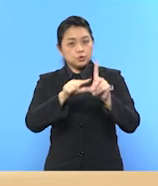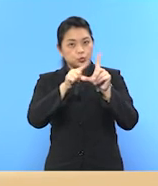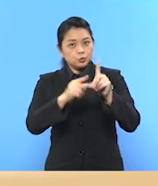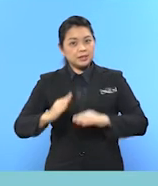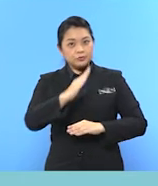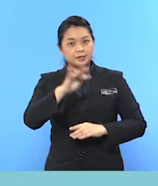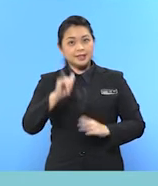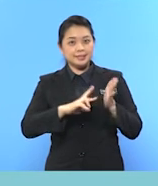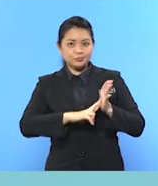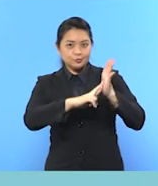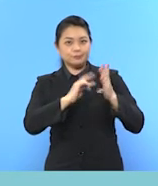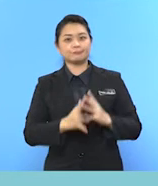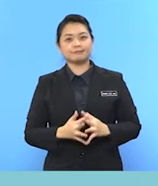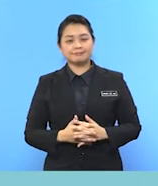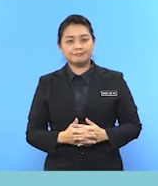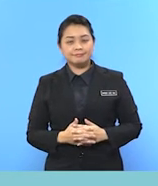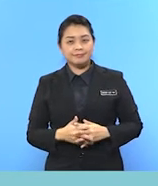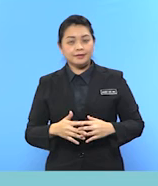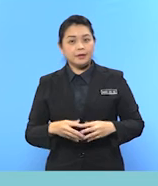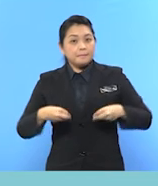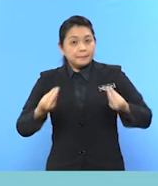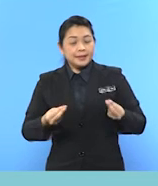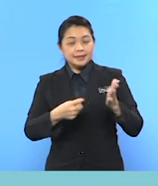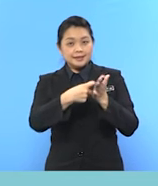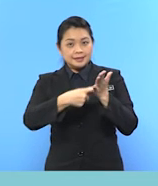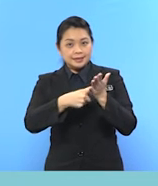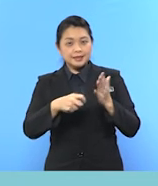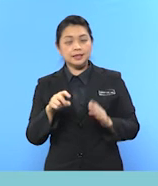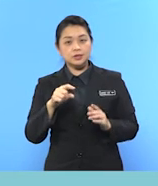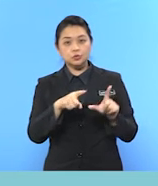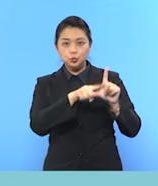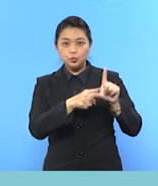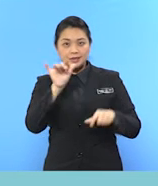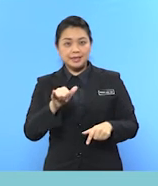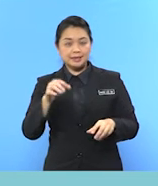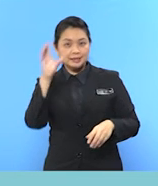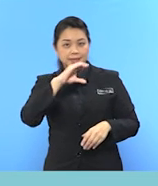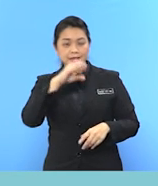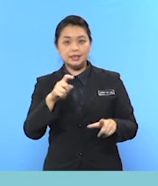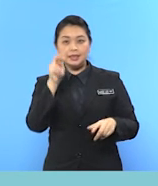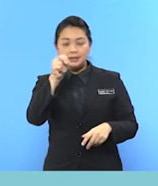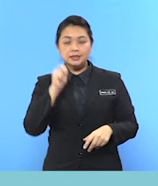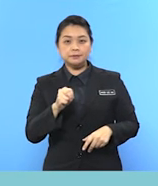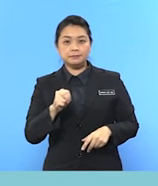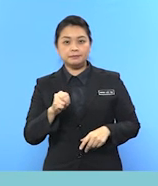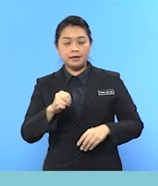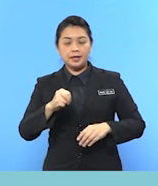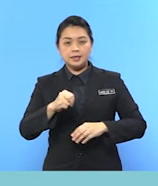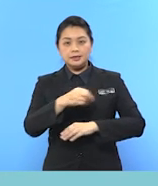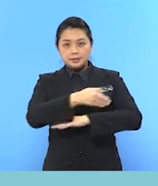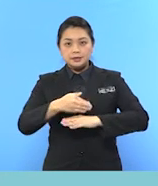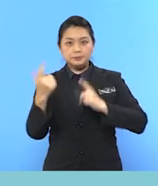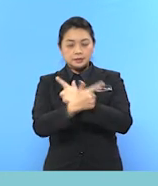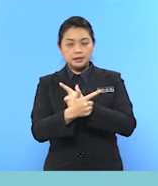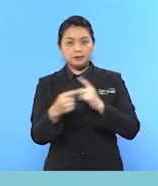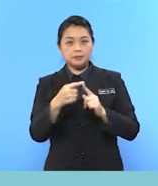yang dirujuk. Bagi nilai sinus sudut yang dicari ialah nisbah sisi bertentangan kepada